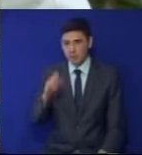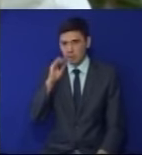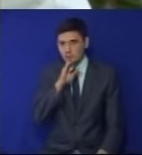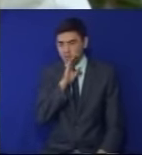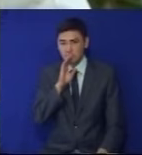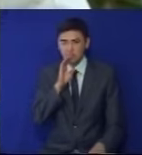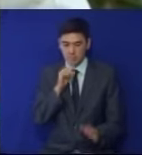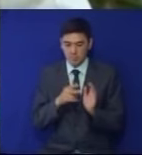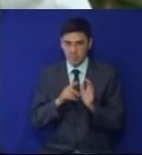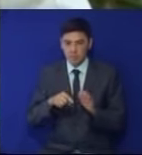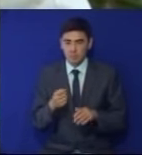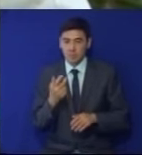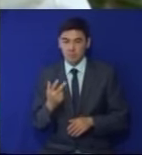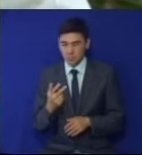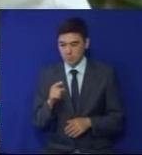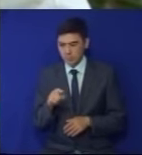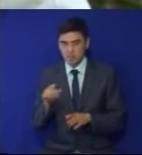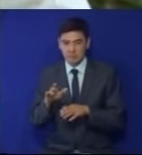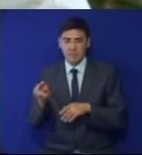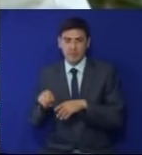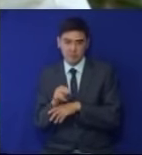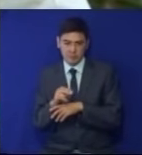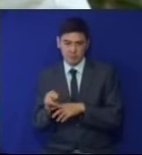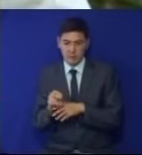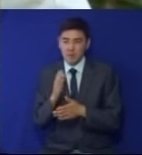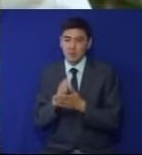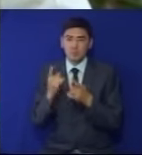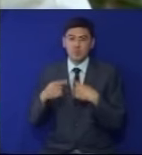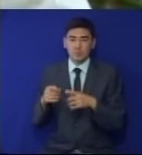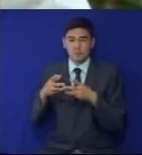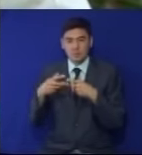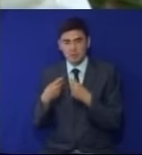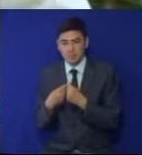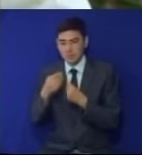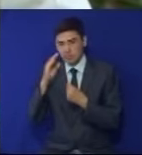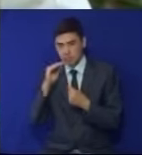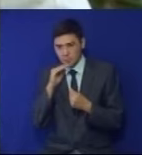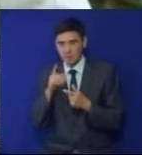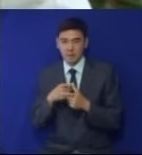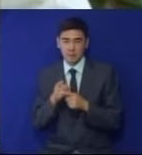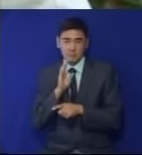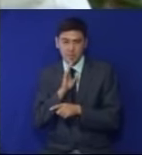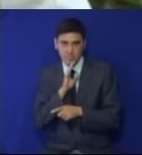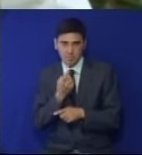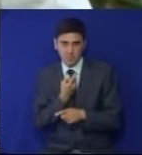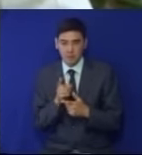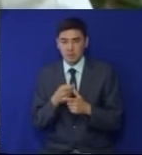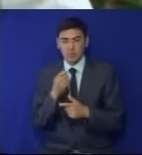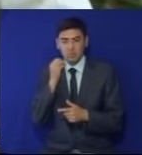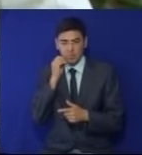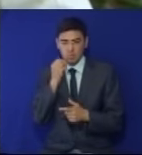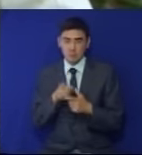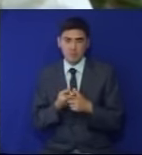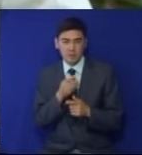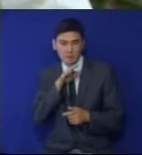Ата-анасы мен 70,7% тәрбиеленеді. Толық емес отбасы бар. Бұдан кейін анасы, әкесі, атасы, апасы бар отбасылар бар. Қазірде